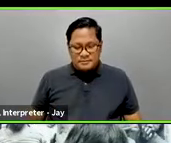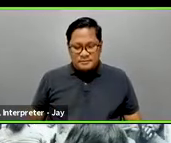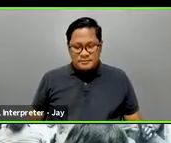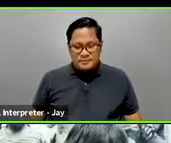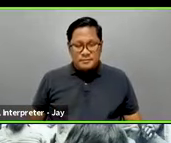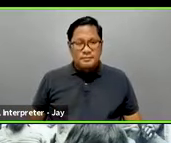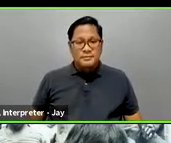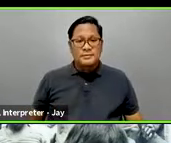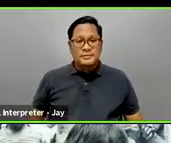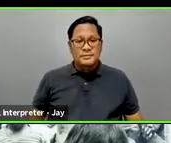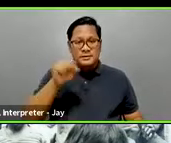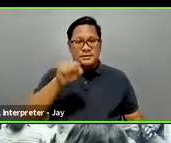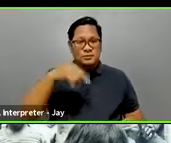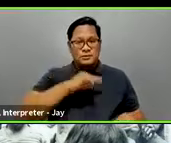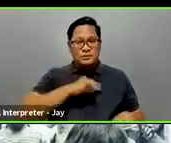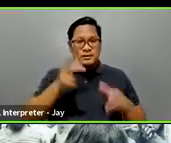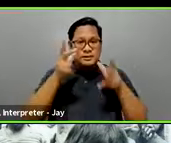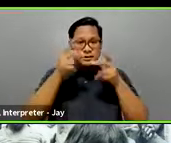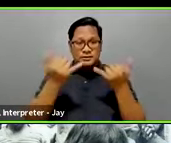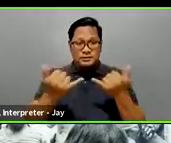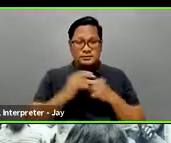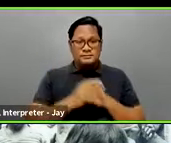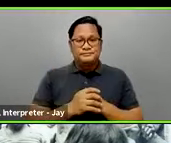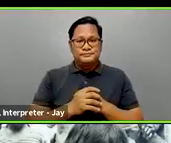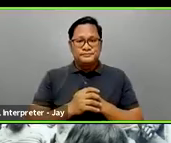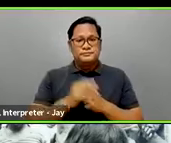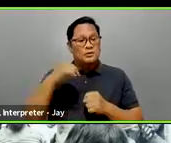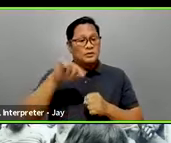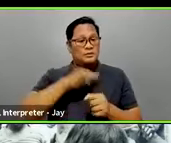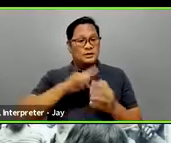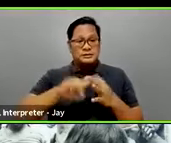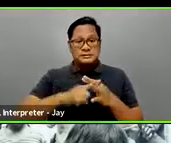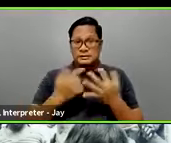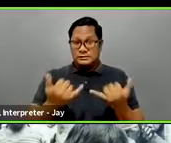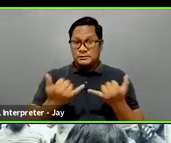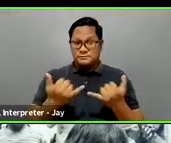Yes, we can hear you. O sige. So let's start.